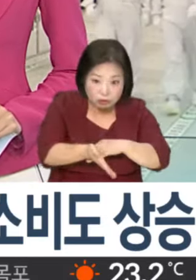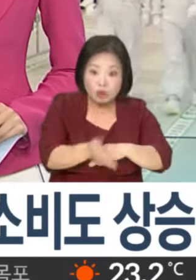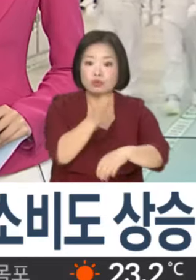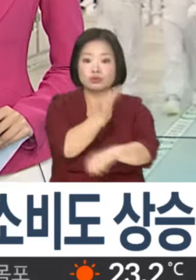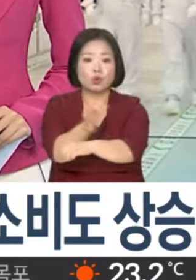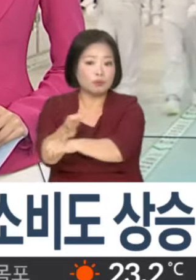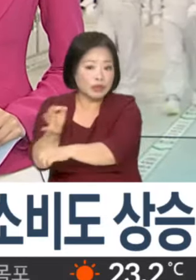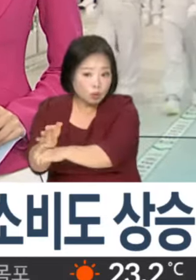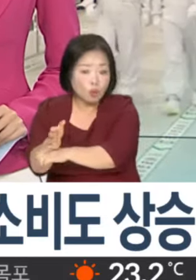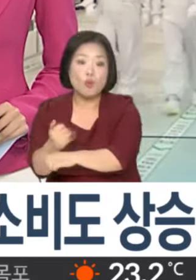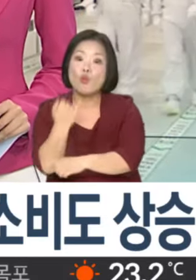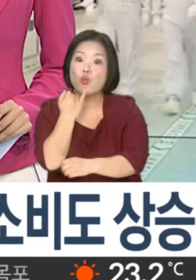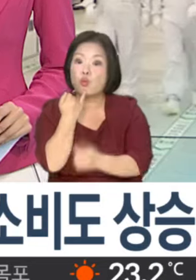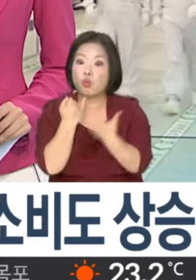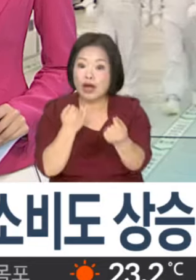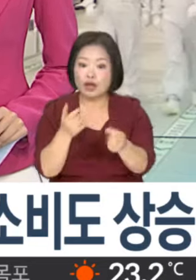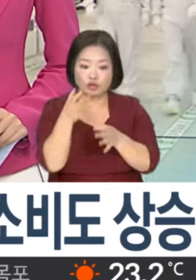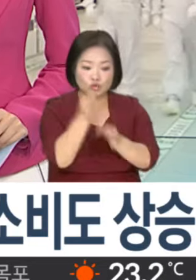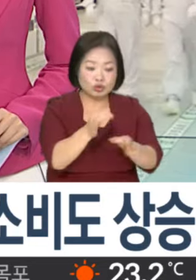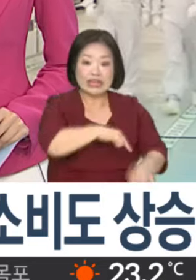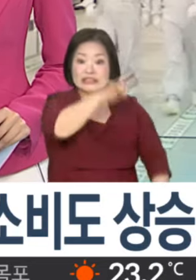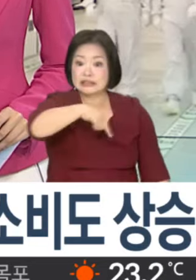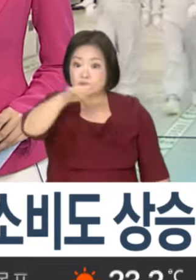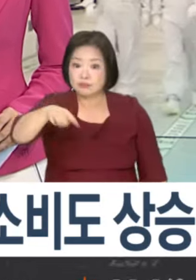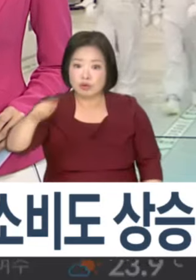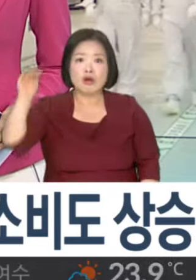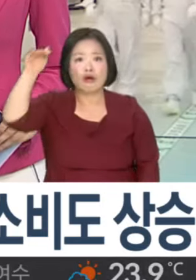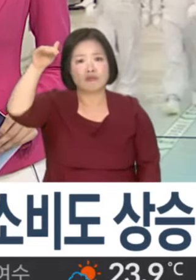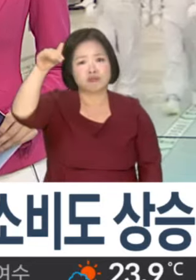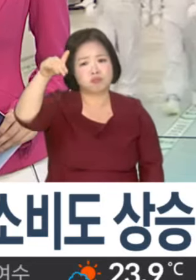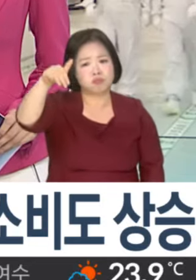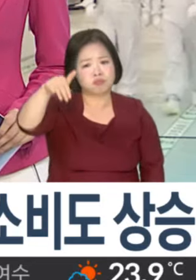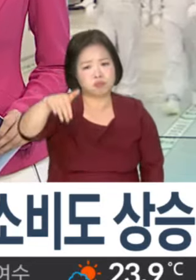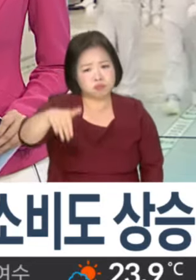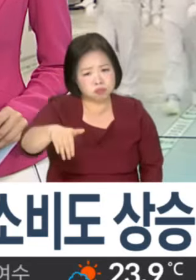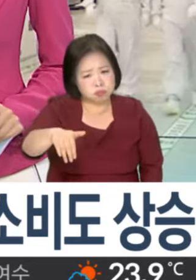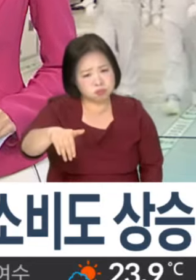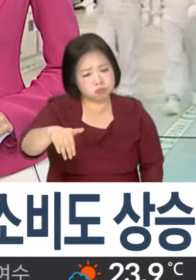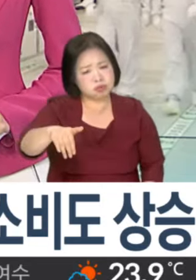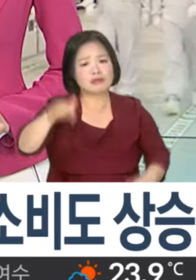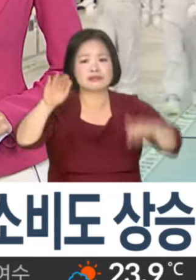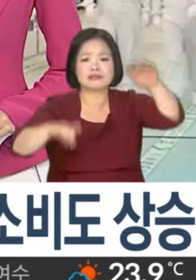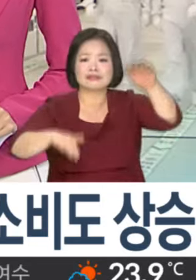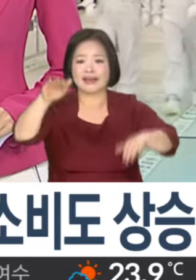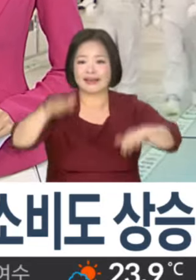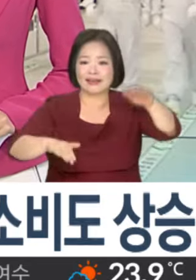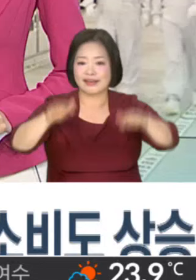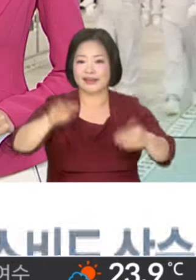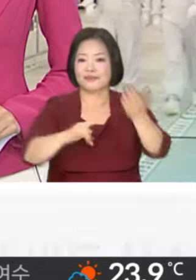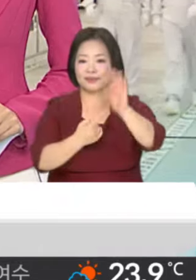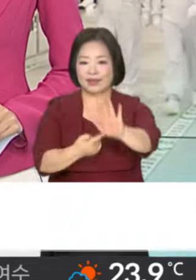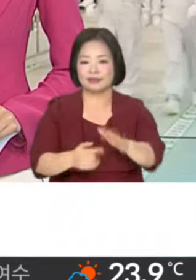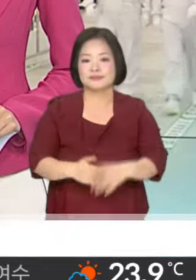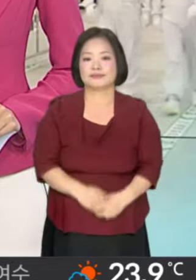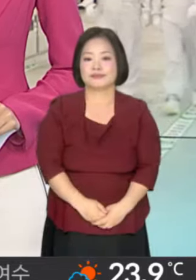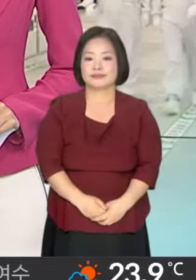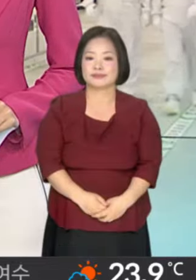성공했는데요 다만 투자 지표는 하락해서 내수 회복세 온도차가 상존했다